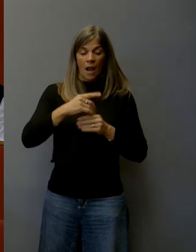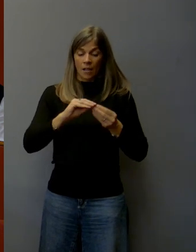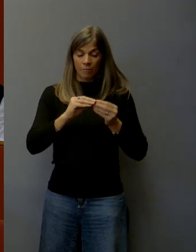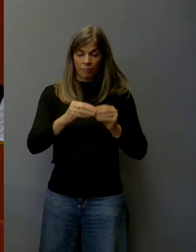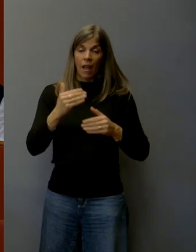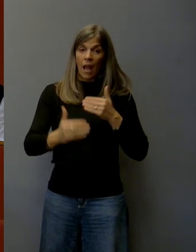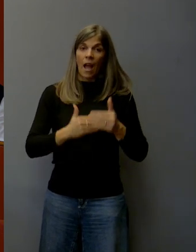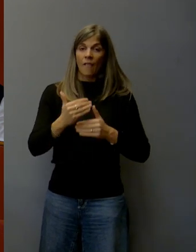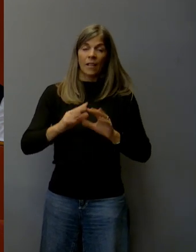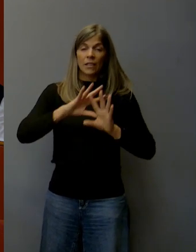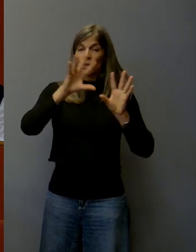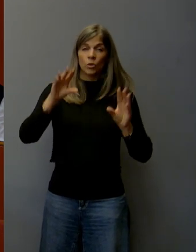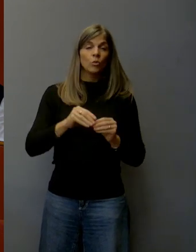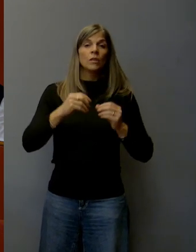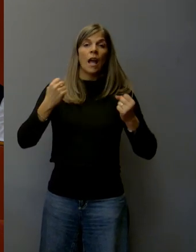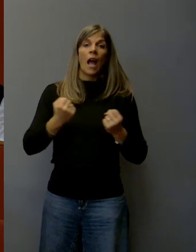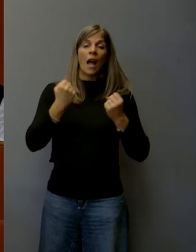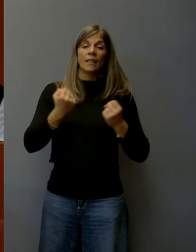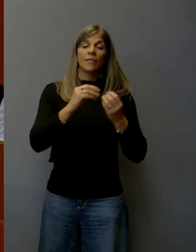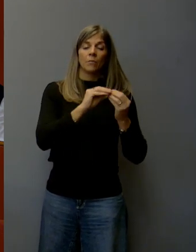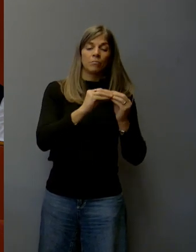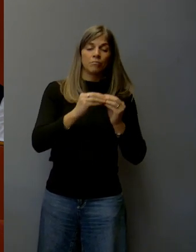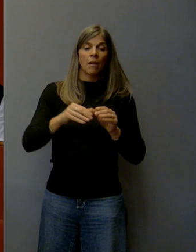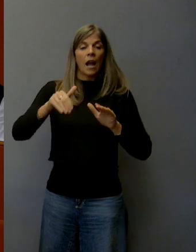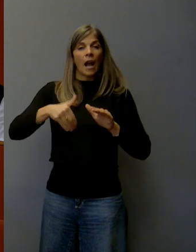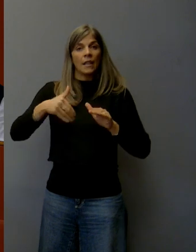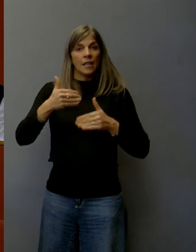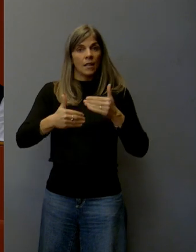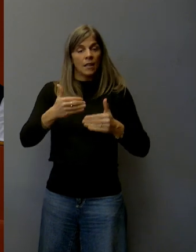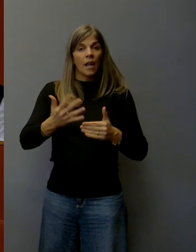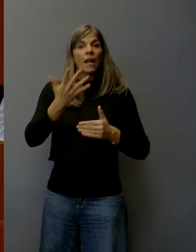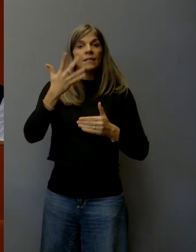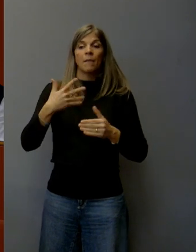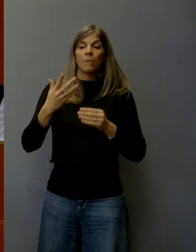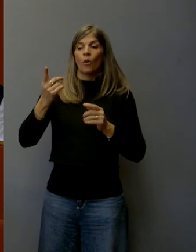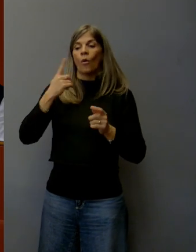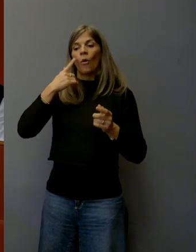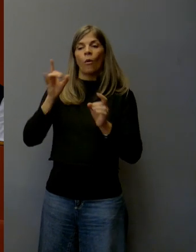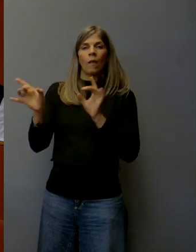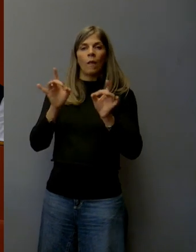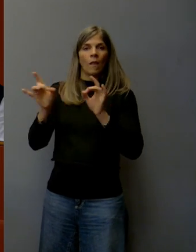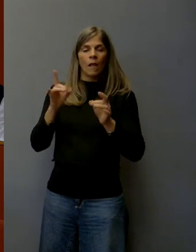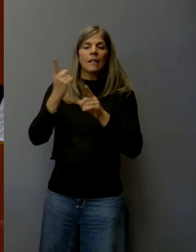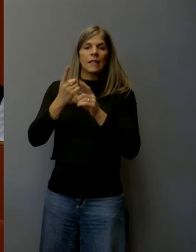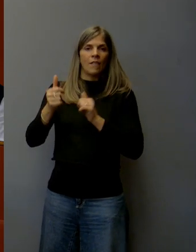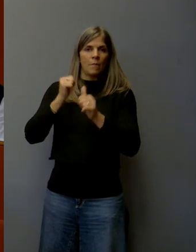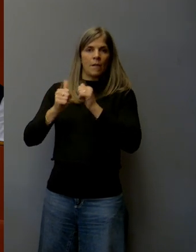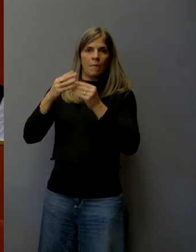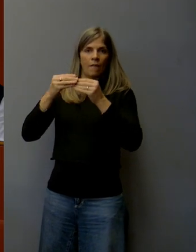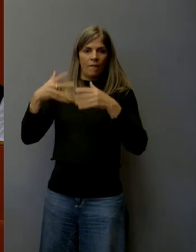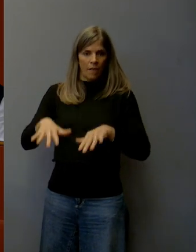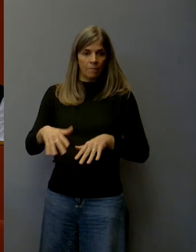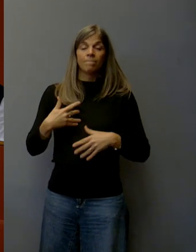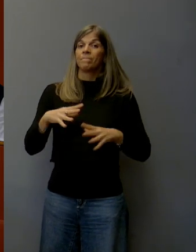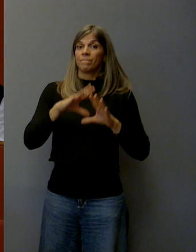tutte le azioni propedeutiche all'apertura delle carriere del cantiere quale ad esempio gli espropri si hanno già stati espletati e